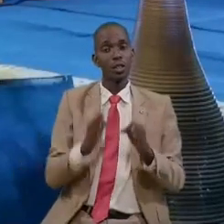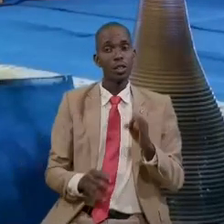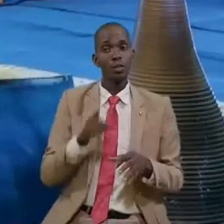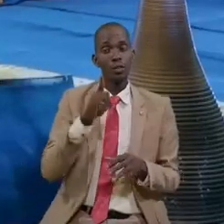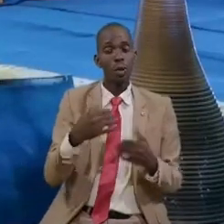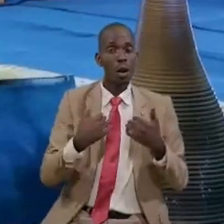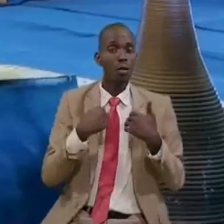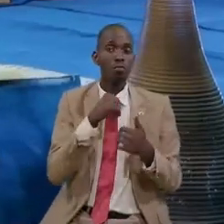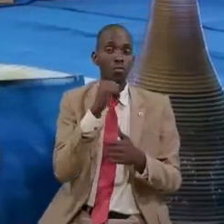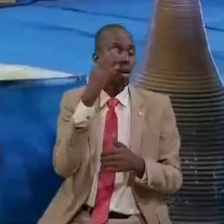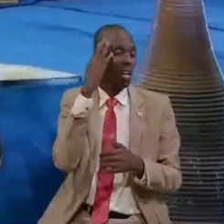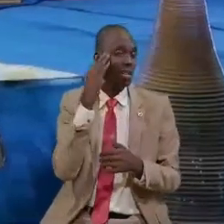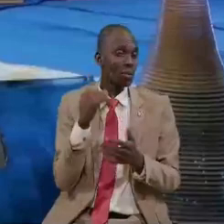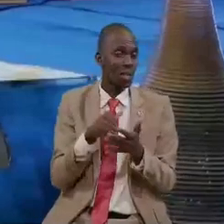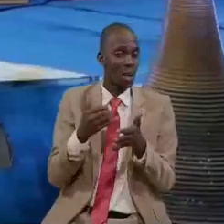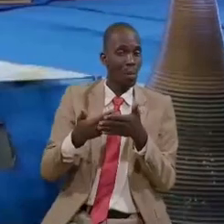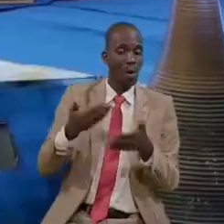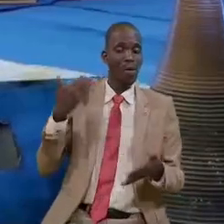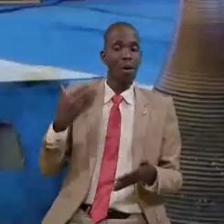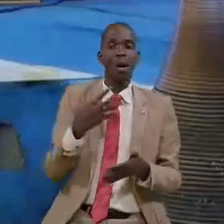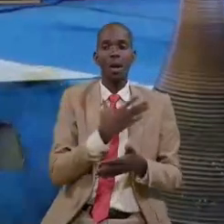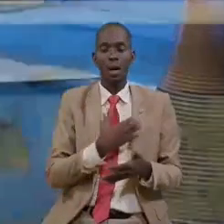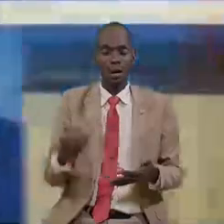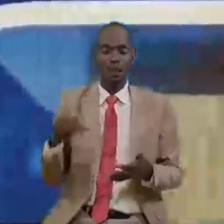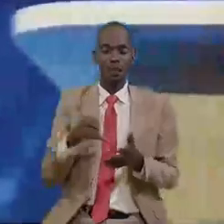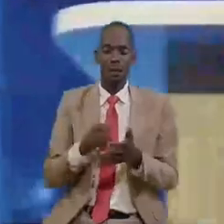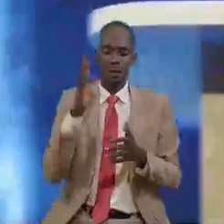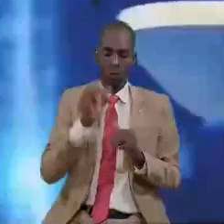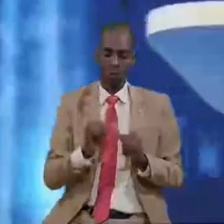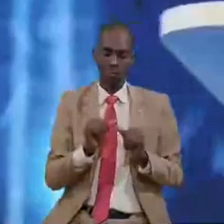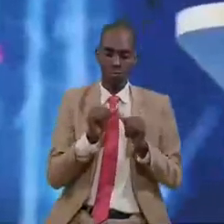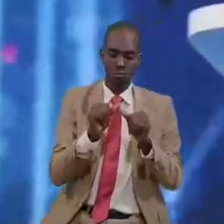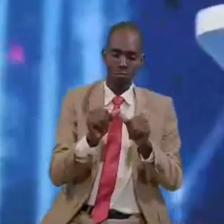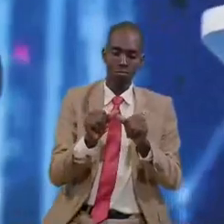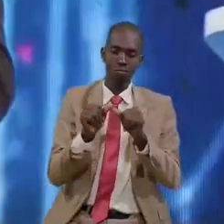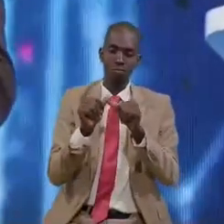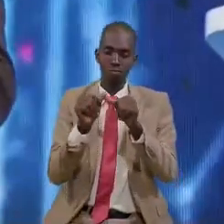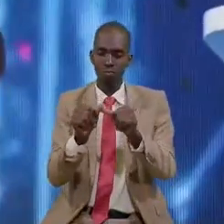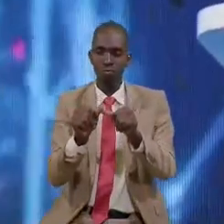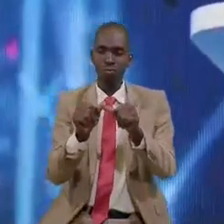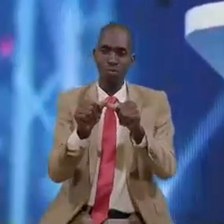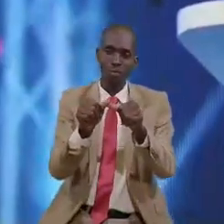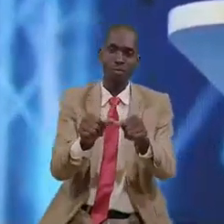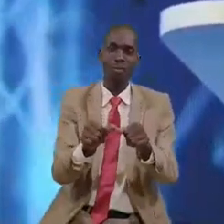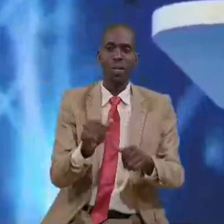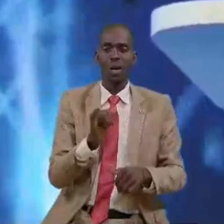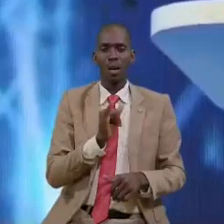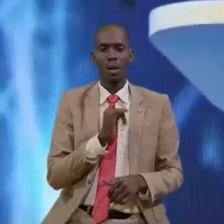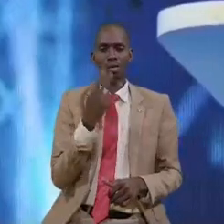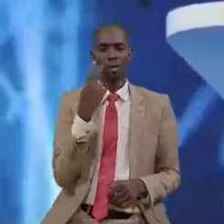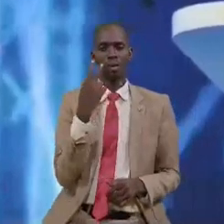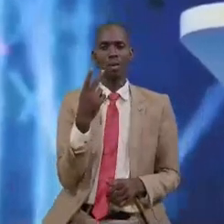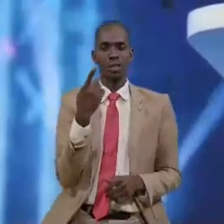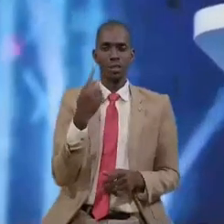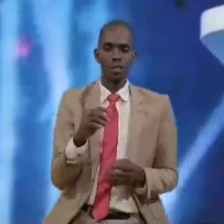vous ne l'avez pas expérimenté auparavant, cela va continuer. Et je vois déjà